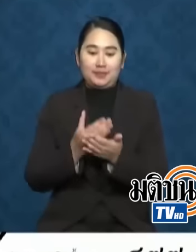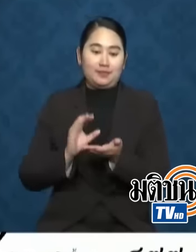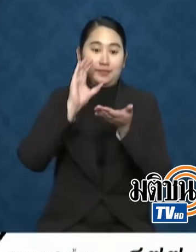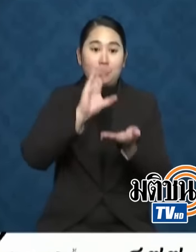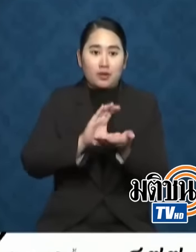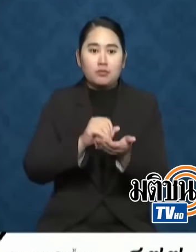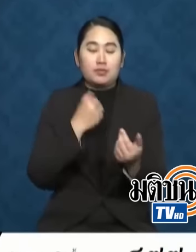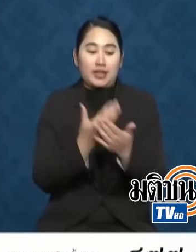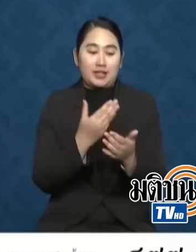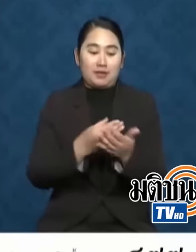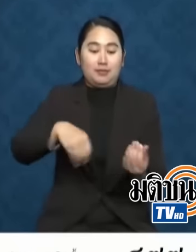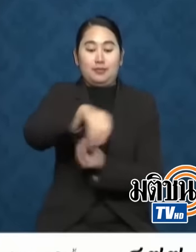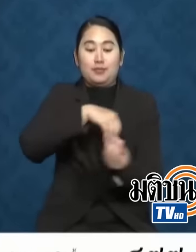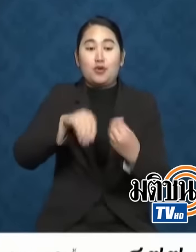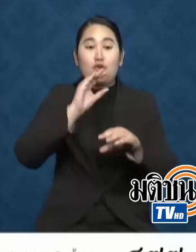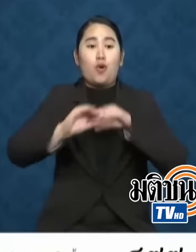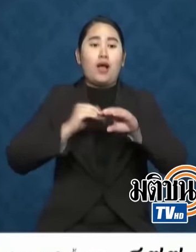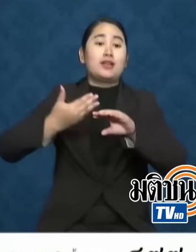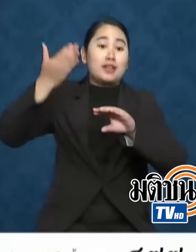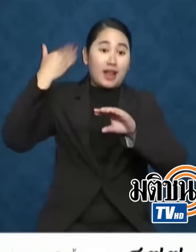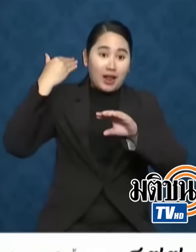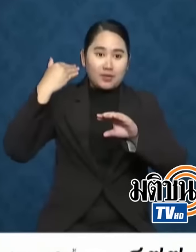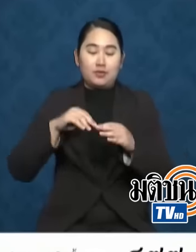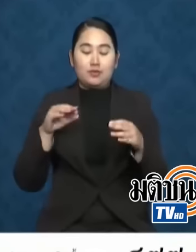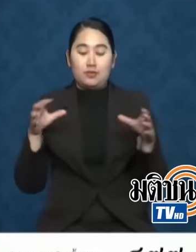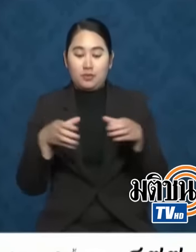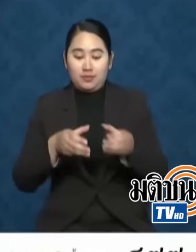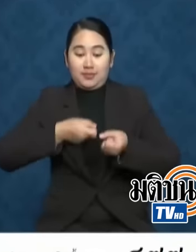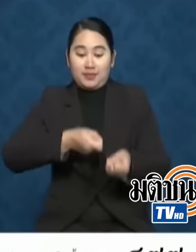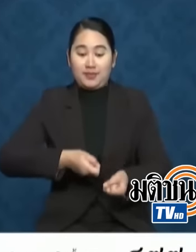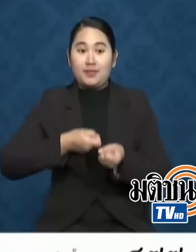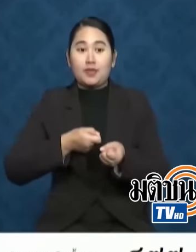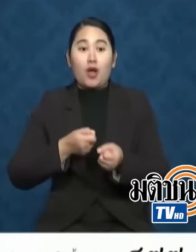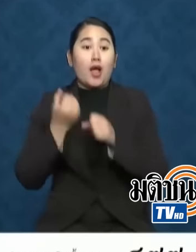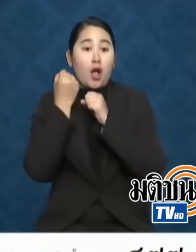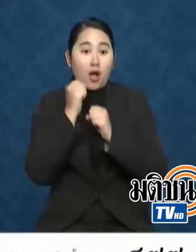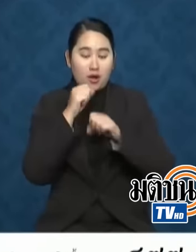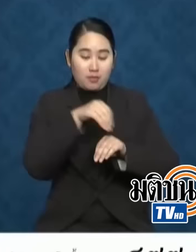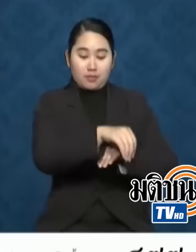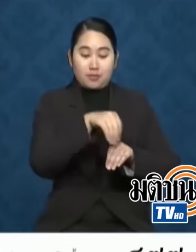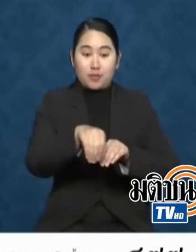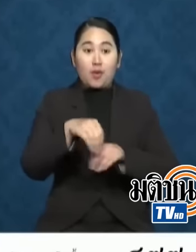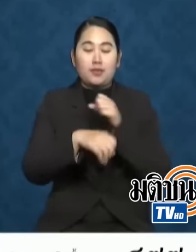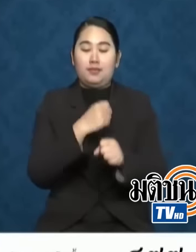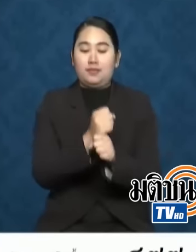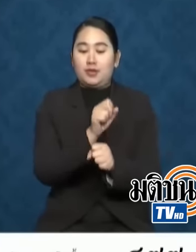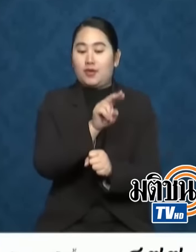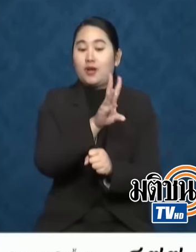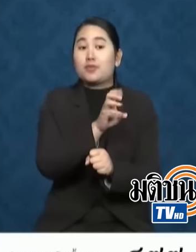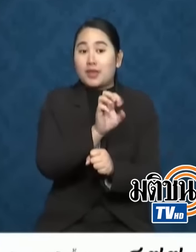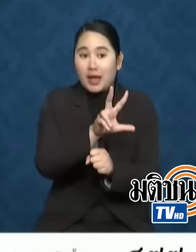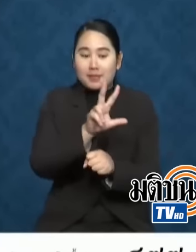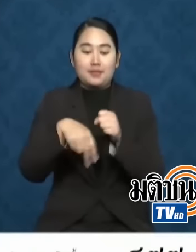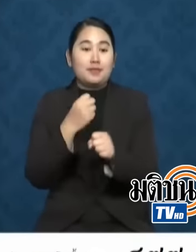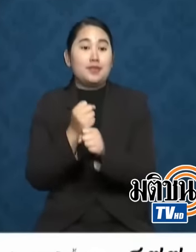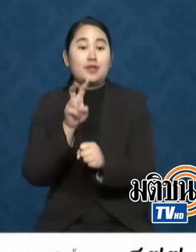จุบันไปจ่ายให้กับโครงการในอดีตก็คือจ่ายให้เกษตรกรไร่อ้อยที่เข้าร่วมโครงการเมื่อปี63และปี64พูดถึงอ้อยเราข้ามกระ